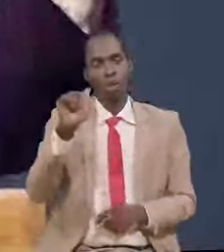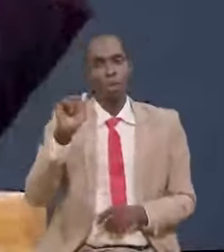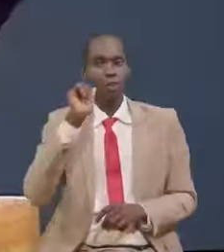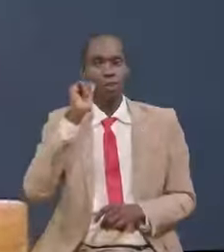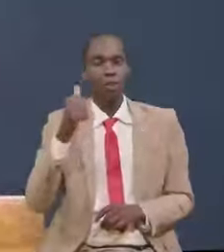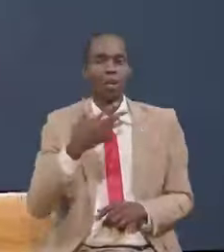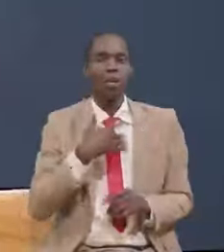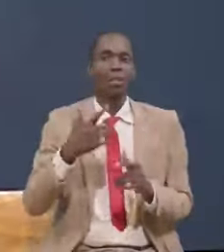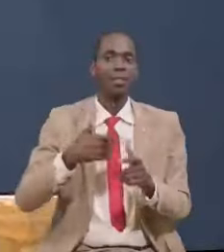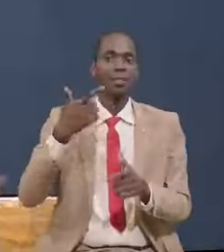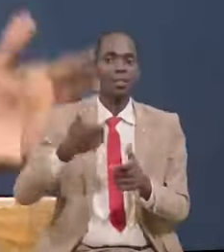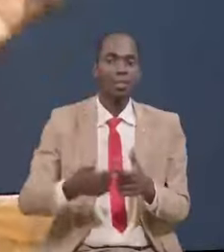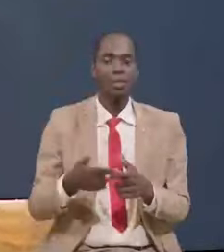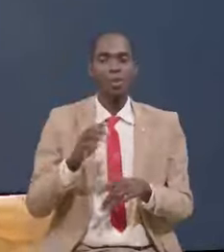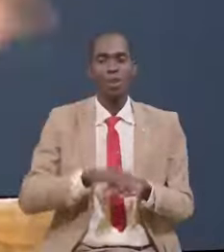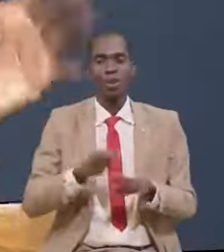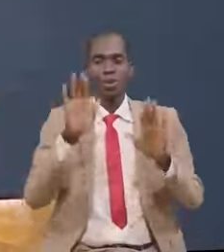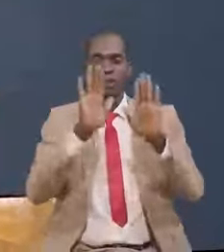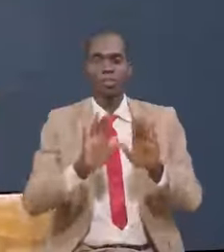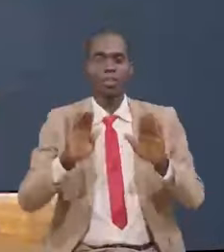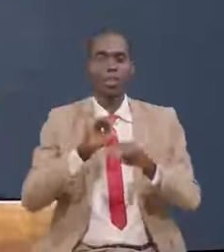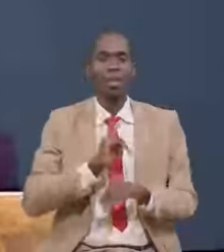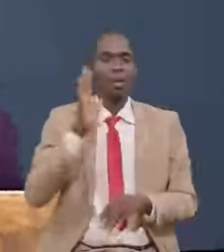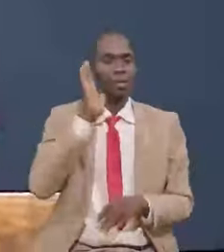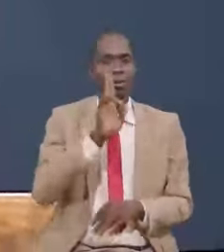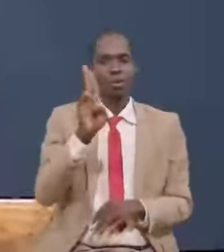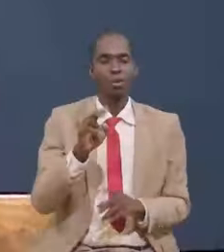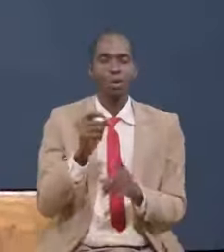Et le dimanche, je vais prendre la lettre S.